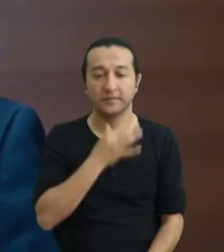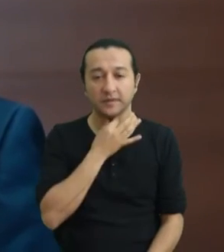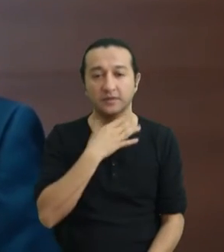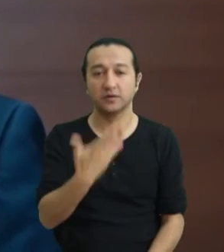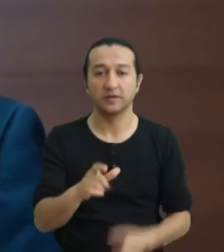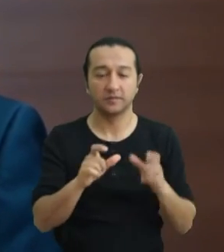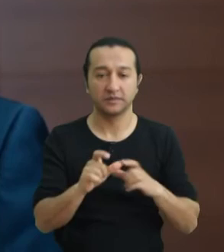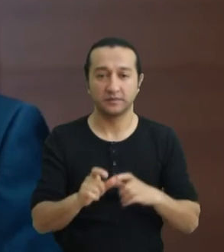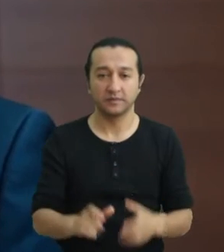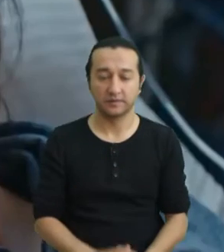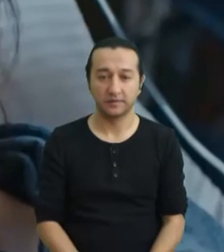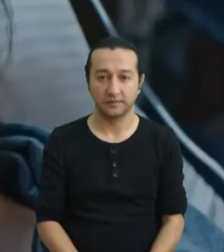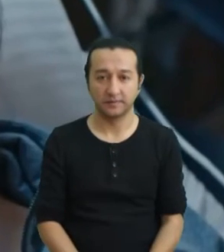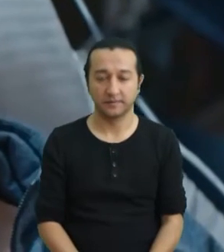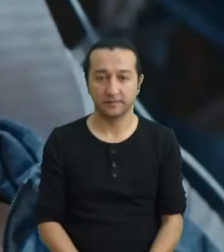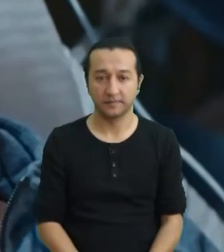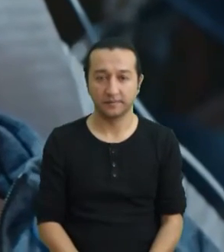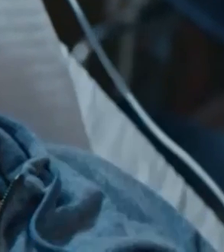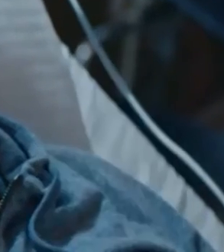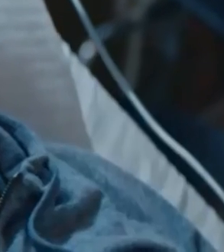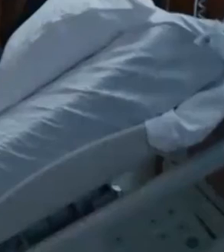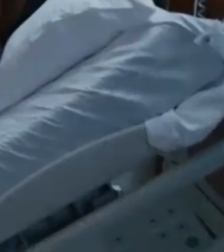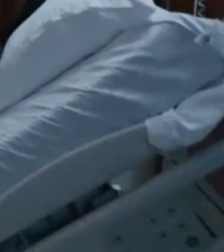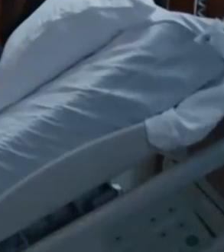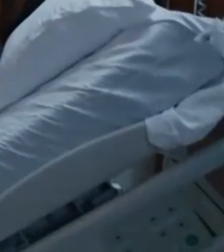Teşekkür ederim Safiye. Polat'la Leyla bakıştılar.